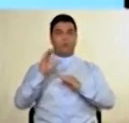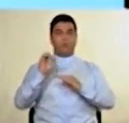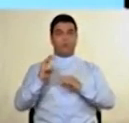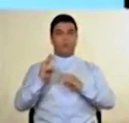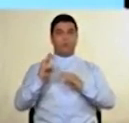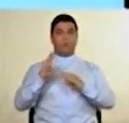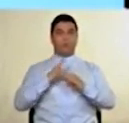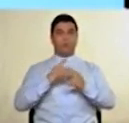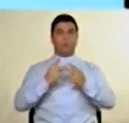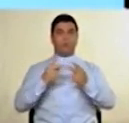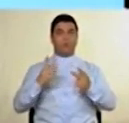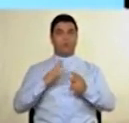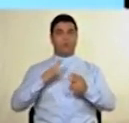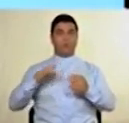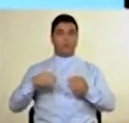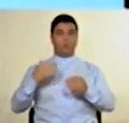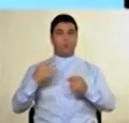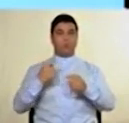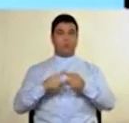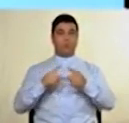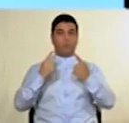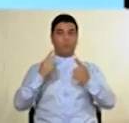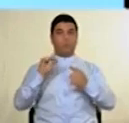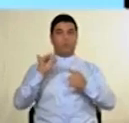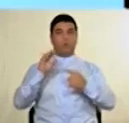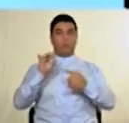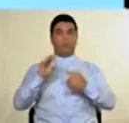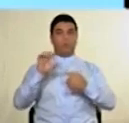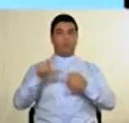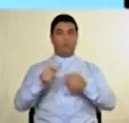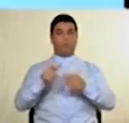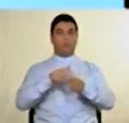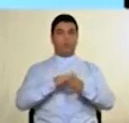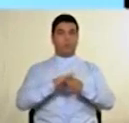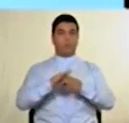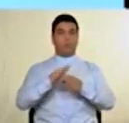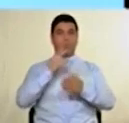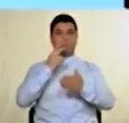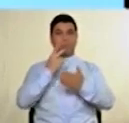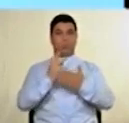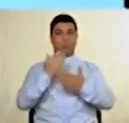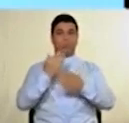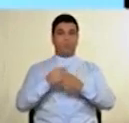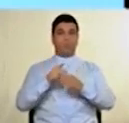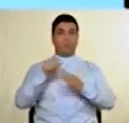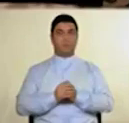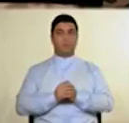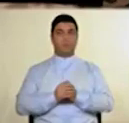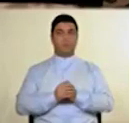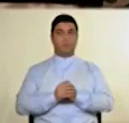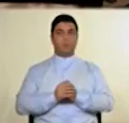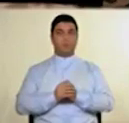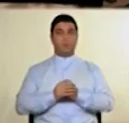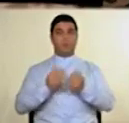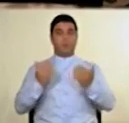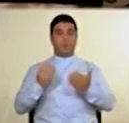sodir bo'lgandan so'ng albatta bu Buyuk Ipak yo'li to'liq bir ahamiyat kasb etib, to'liq shakllangan ekan.